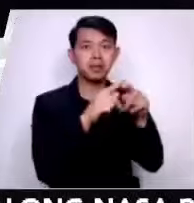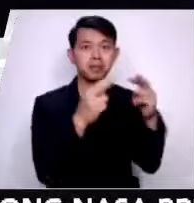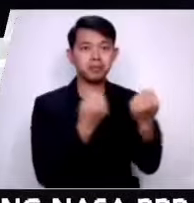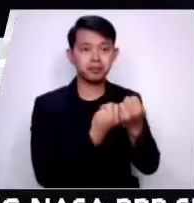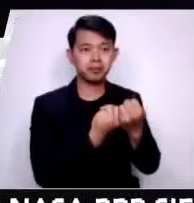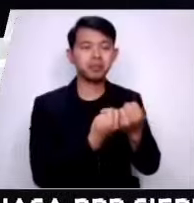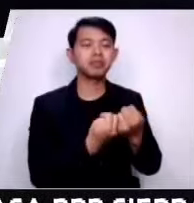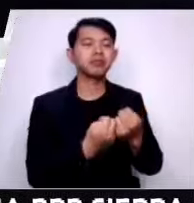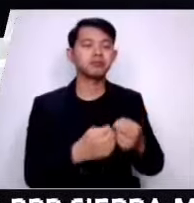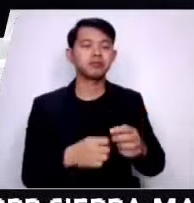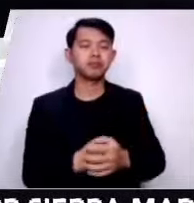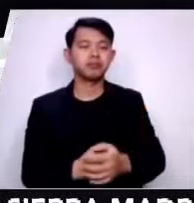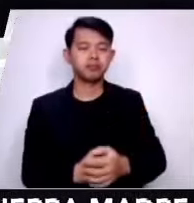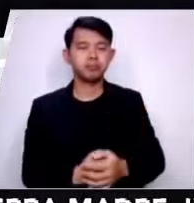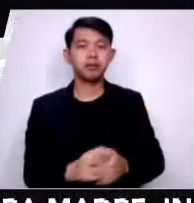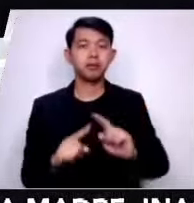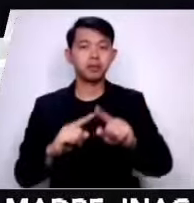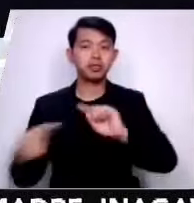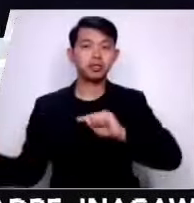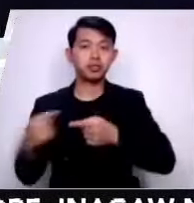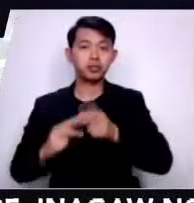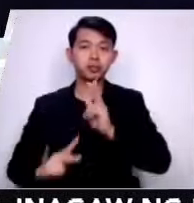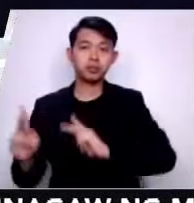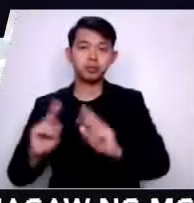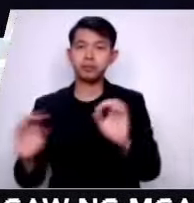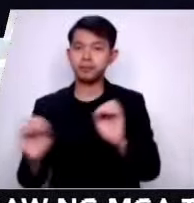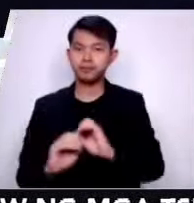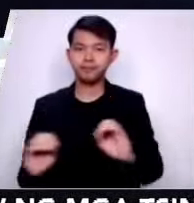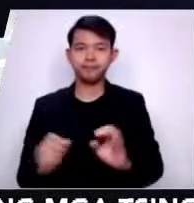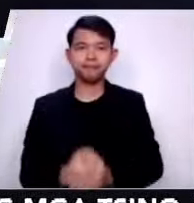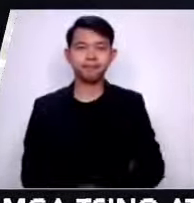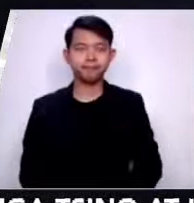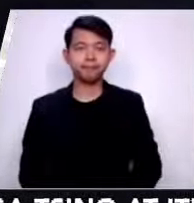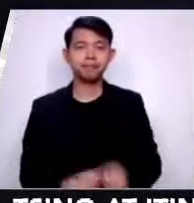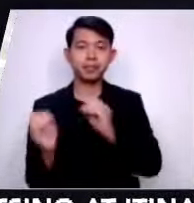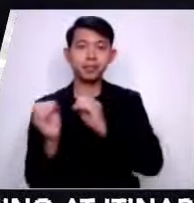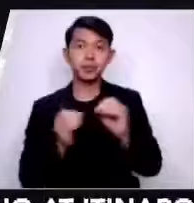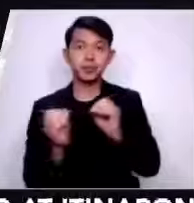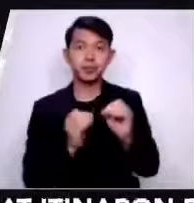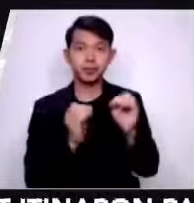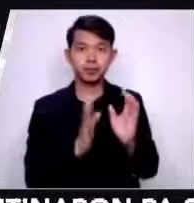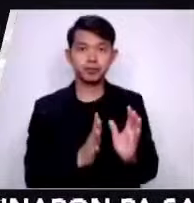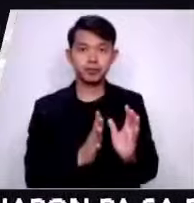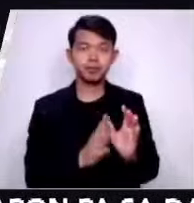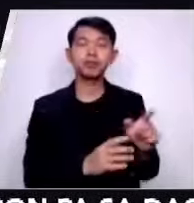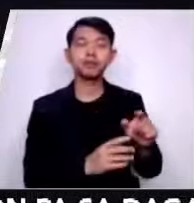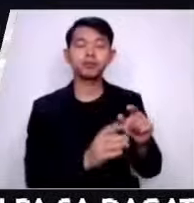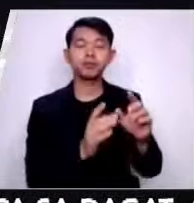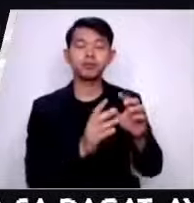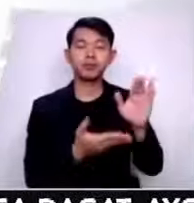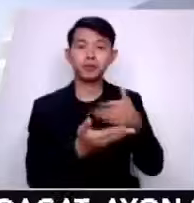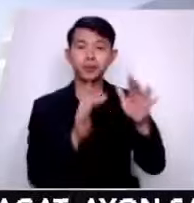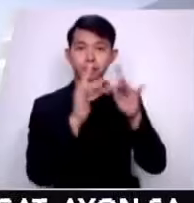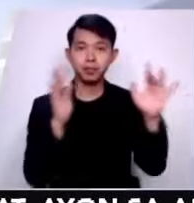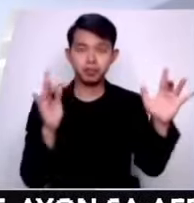insidente. Sinusubukan pang kunan ng pahayag ang organizer ng music festival.